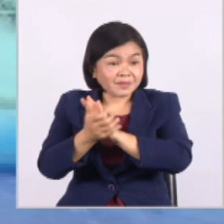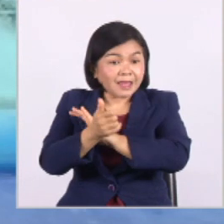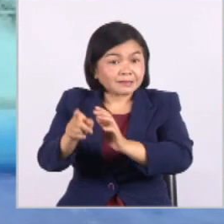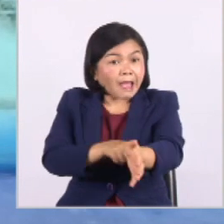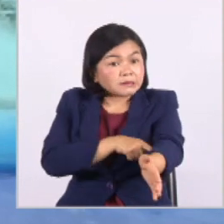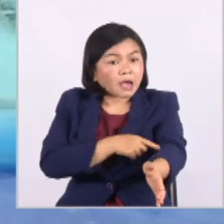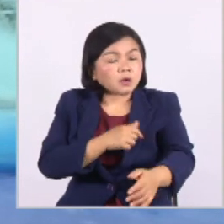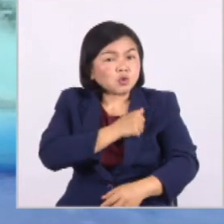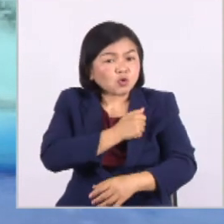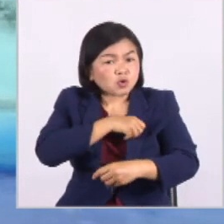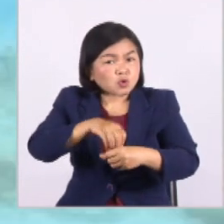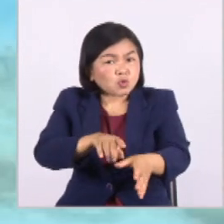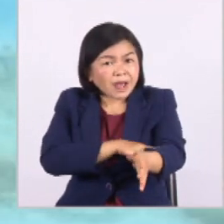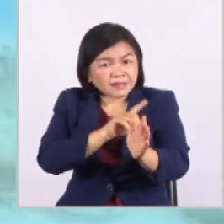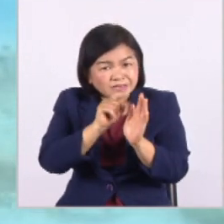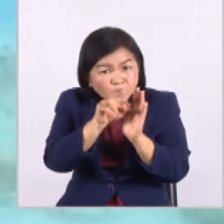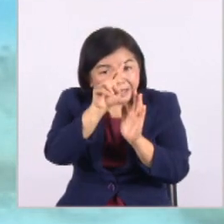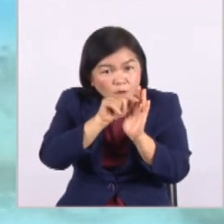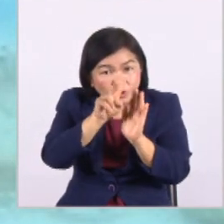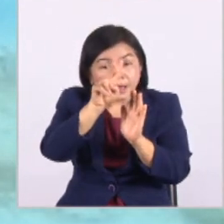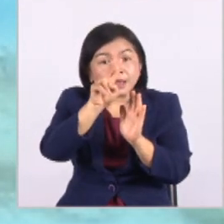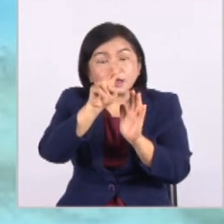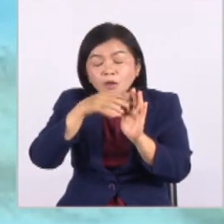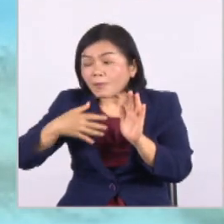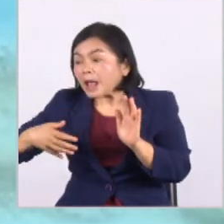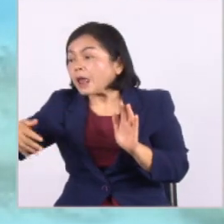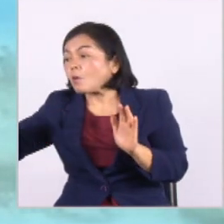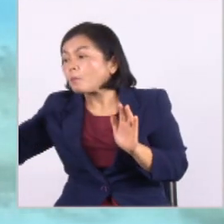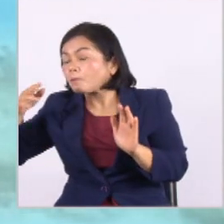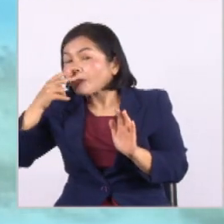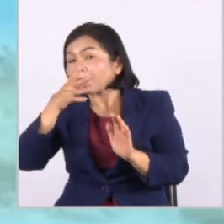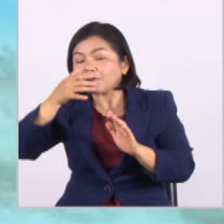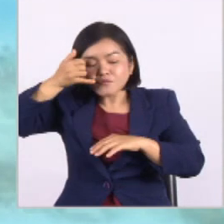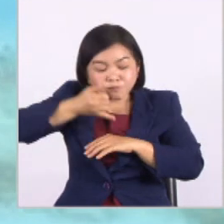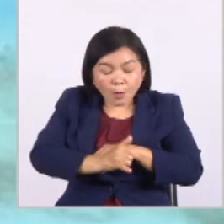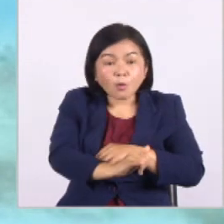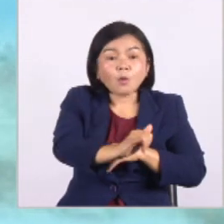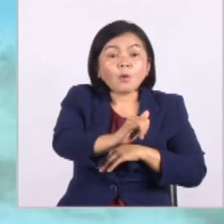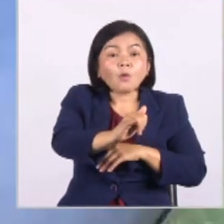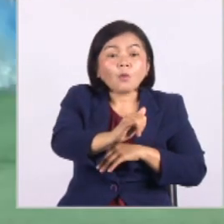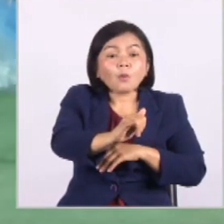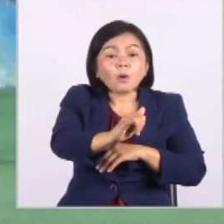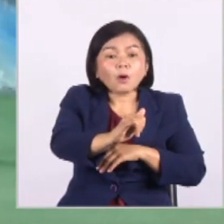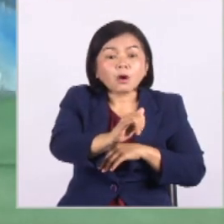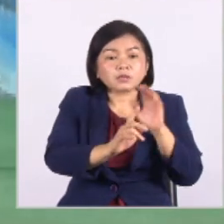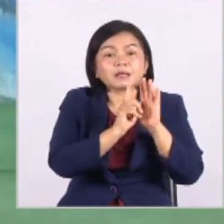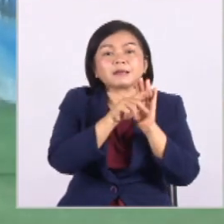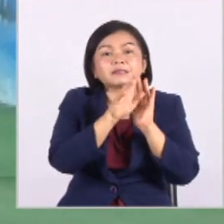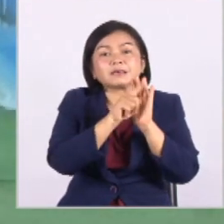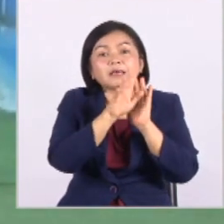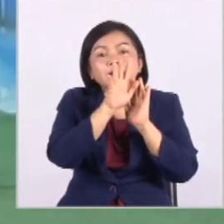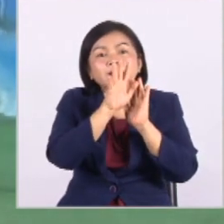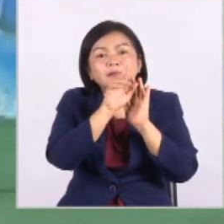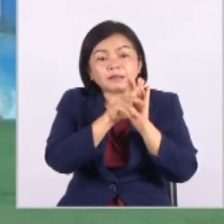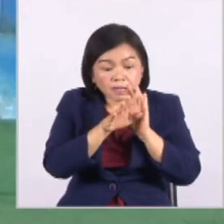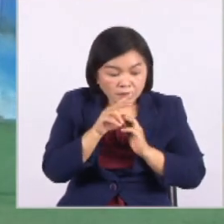นานจังผ่านไปตั้ง 2นาทีอ่าก็ขึ้นไปข้างบนลักษณะคือขึ้นไปเล่นสไลเดอร์พอยื่นลงมาเนี่ยใช้เวลาสักประมาณ5นาทีหลัง